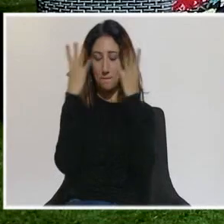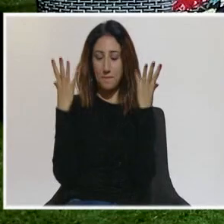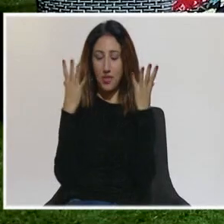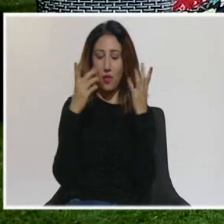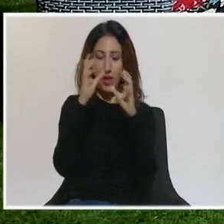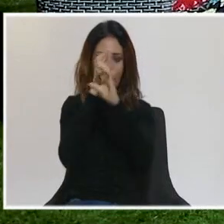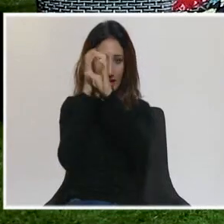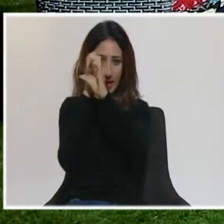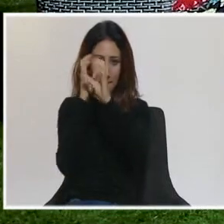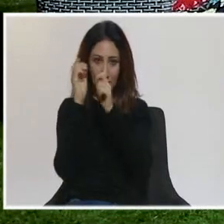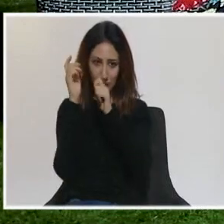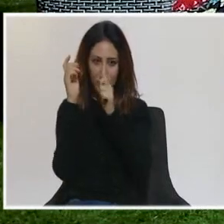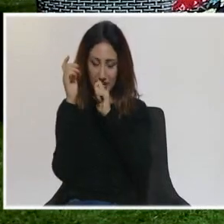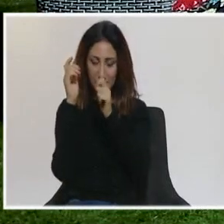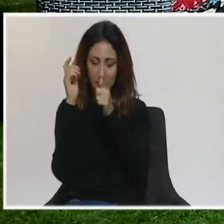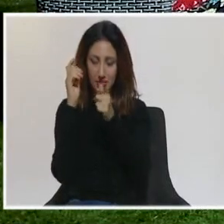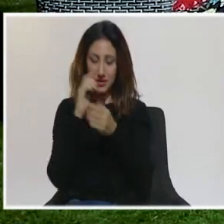للكاميرا قولي بقى كان معاكم بقى كذا.